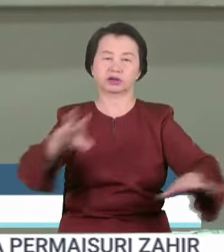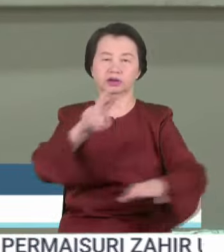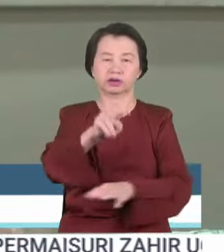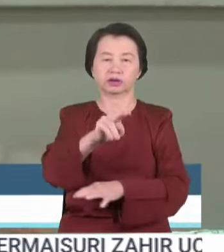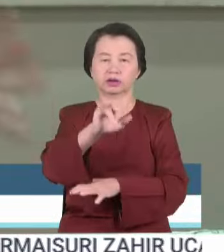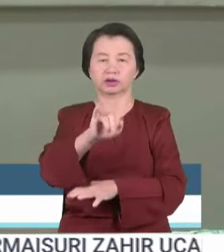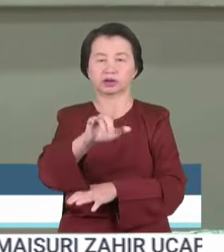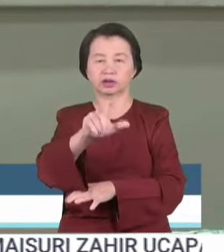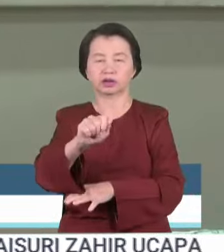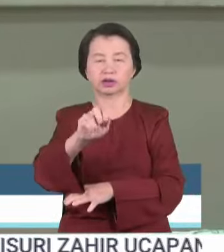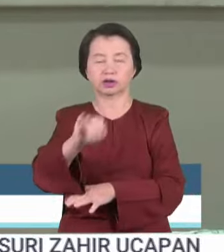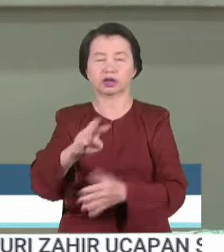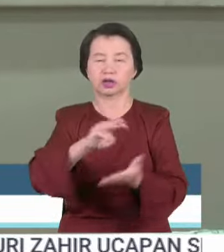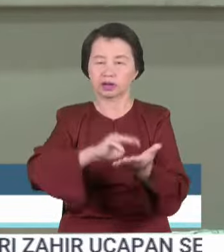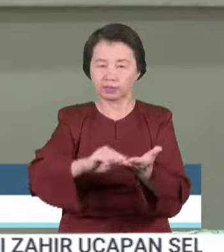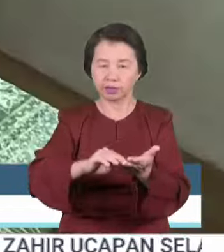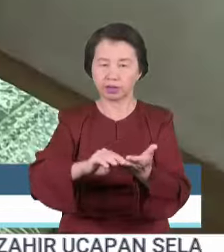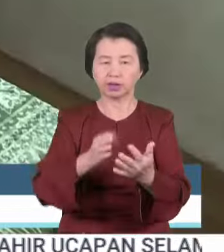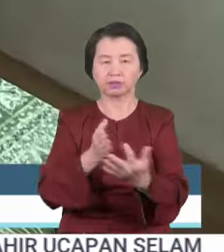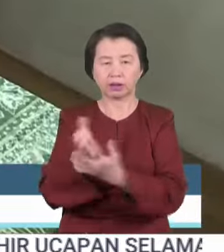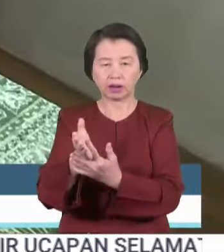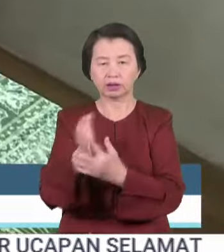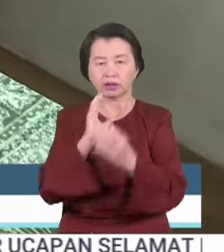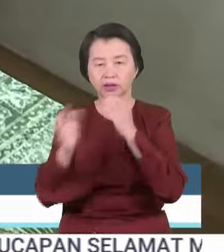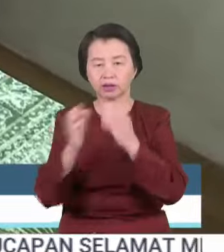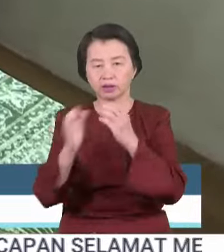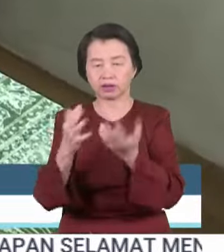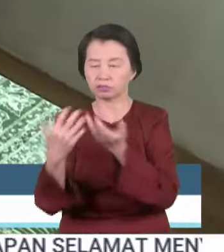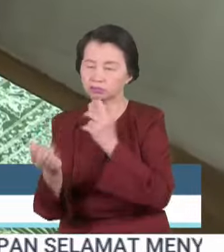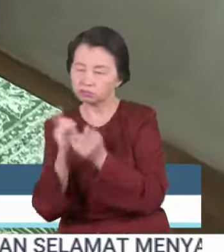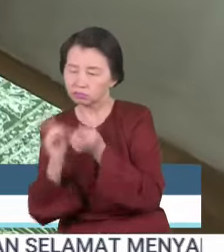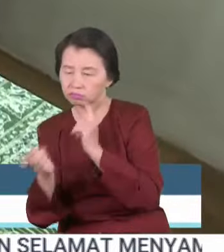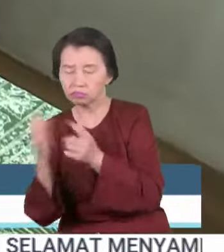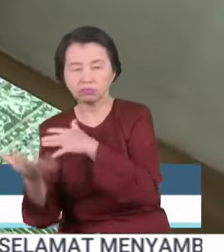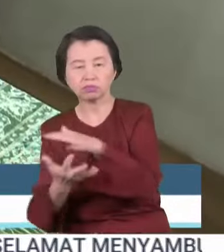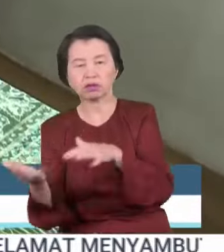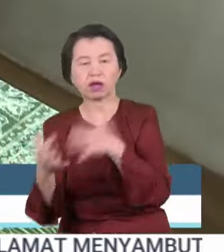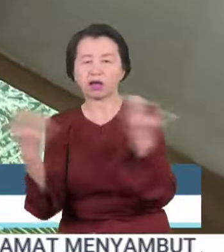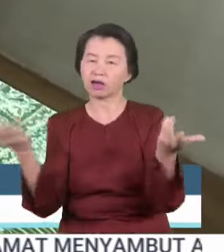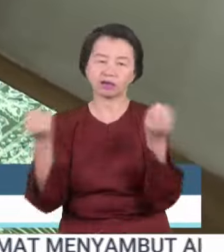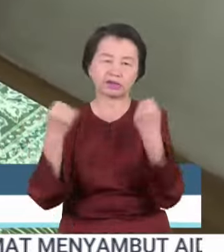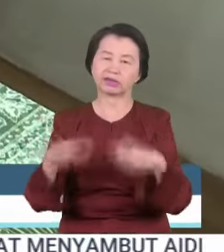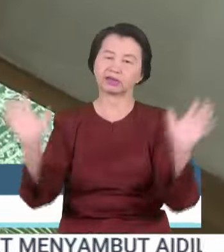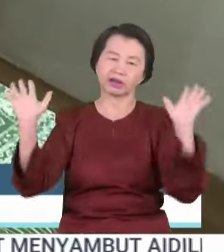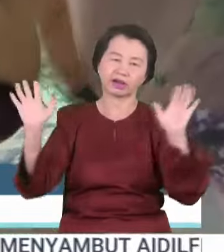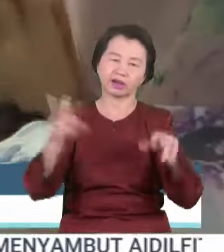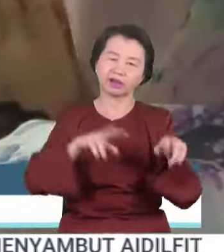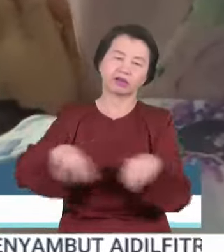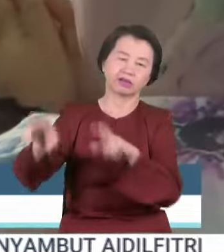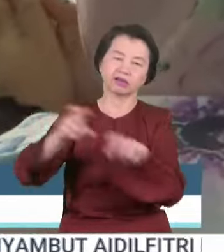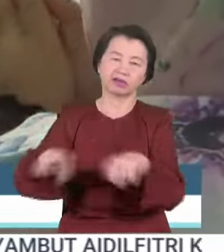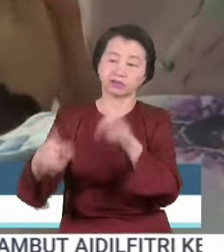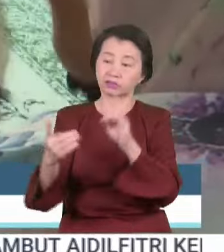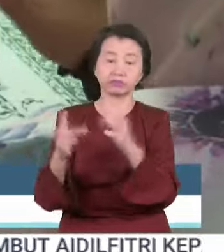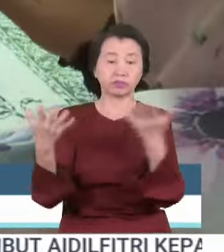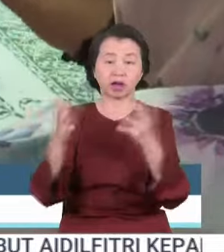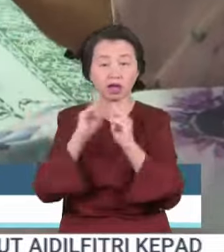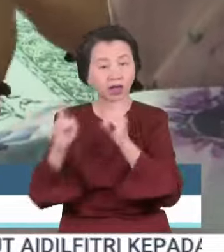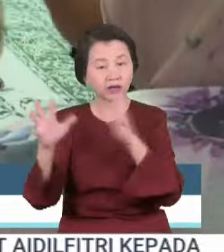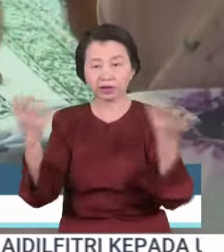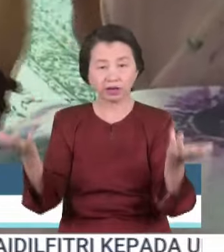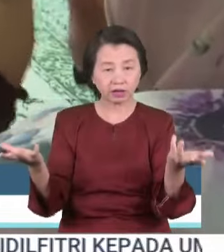terutama mengenai komunikasi, interaksi sesama manusia. Dan apabila you menerima duit